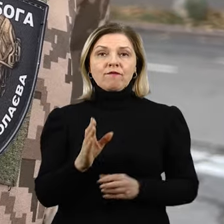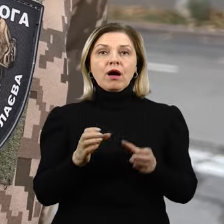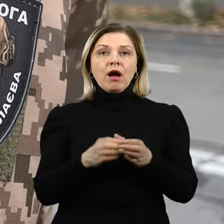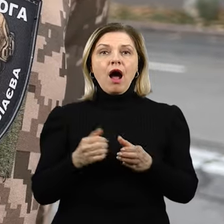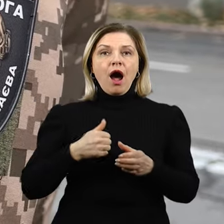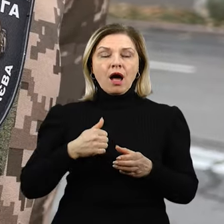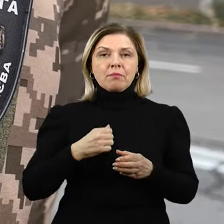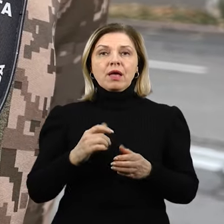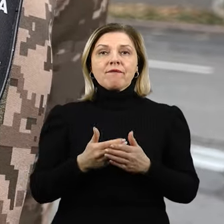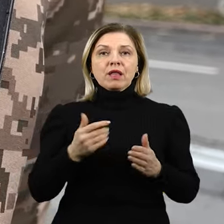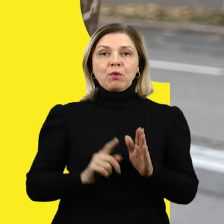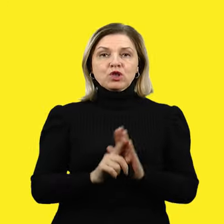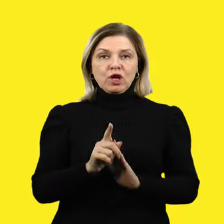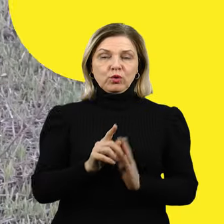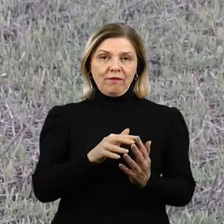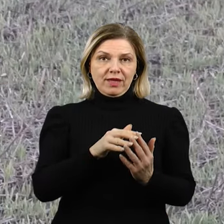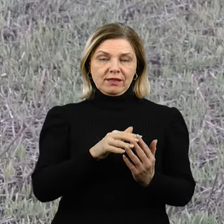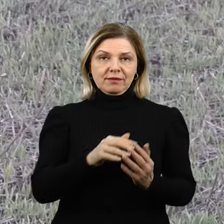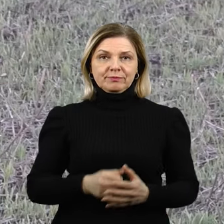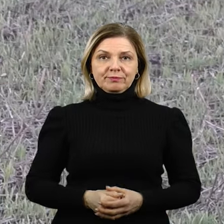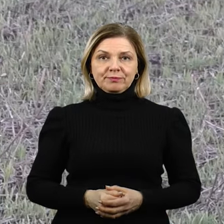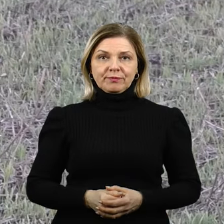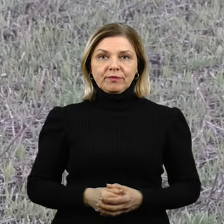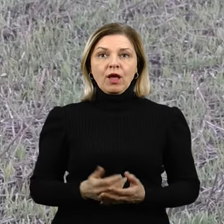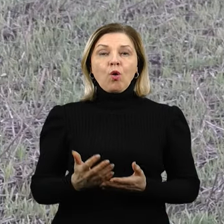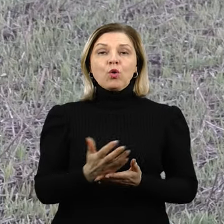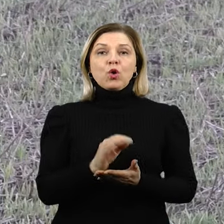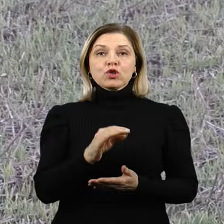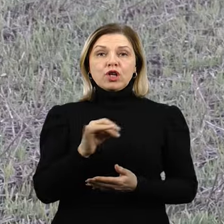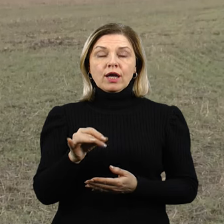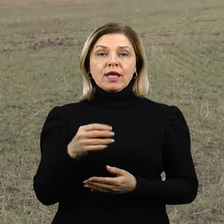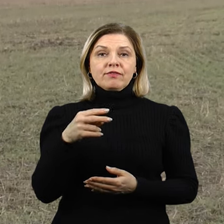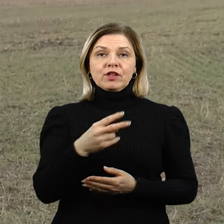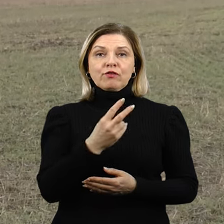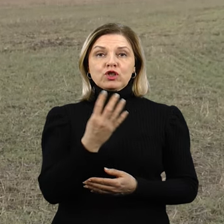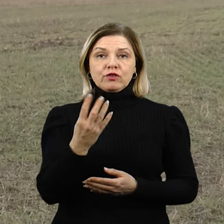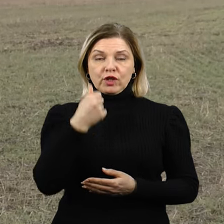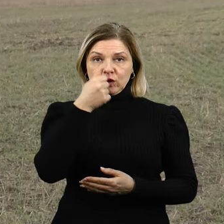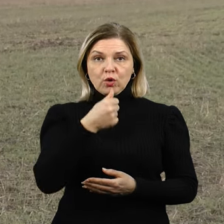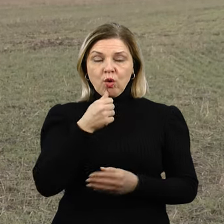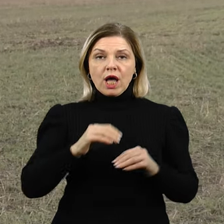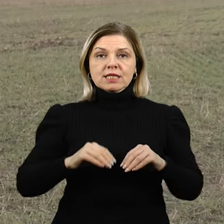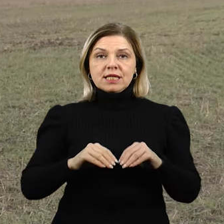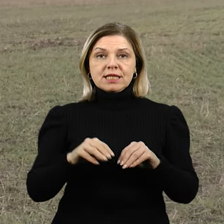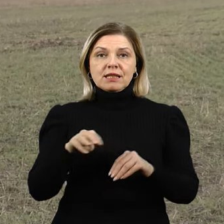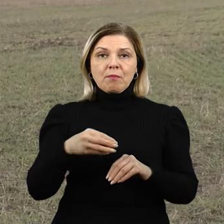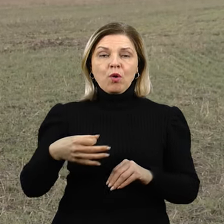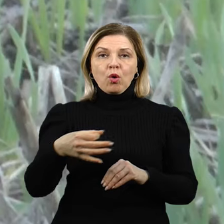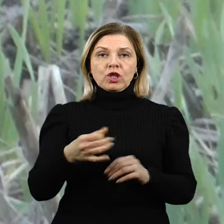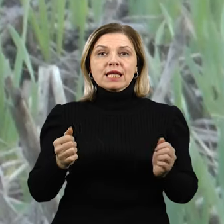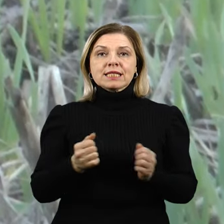початку Великої війни. Під урожай 2024 року на Миколаївщині засіяно озимими